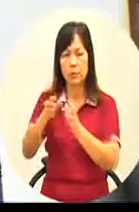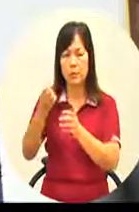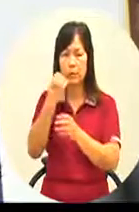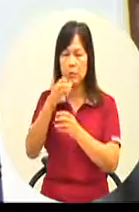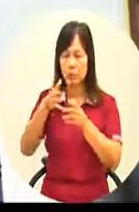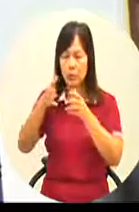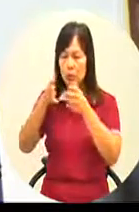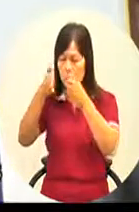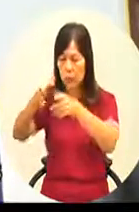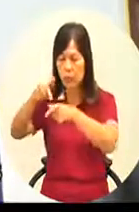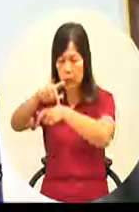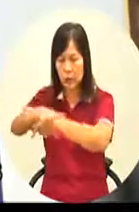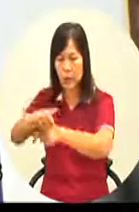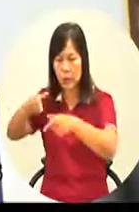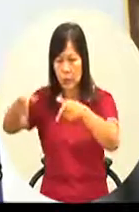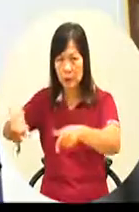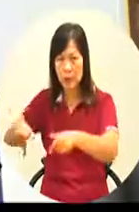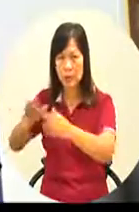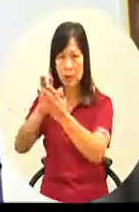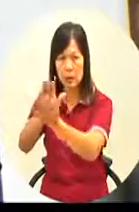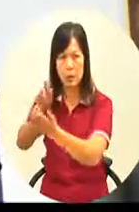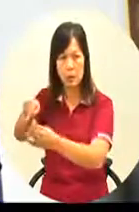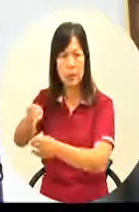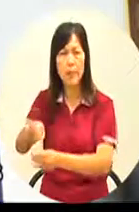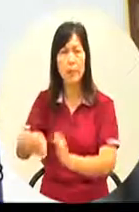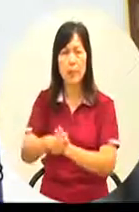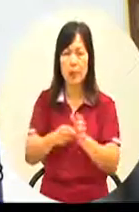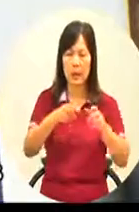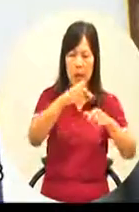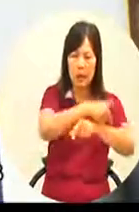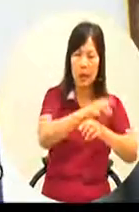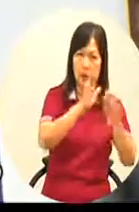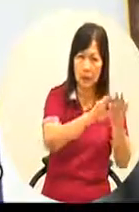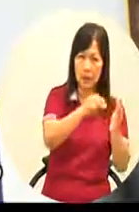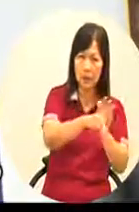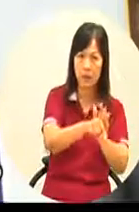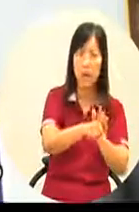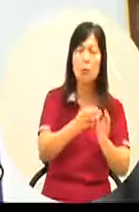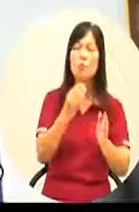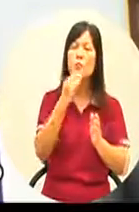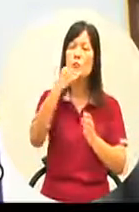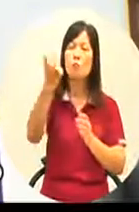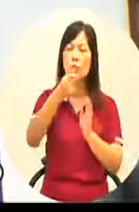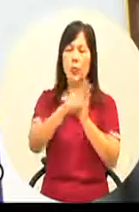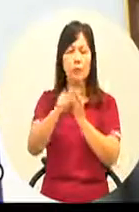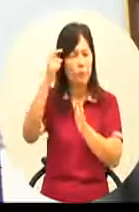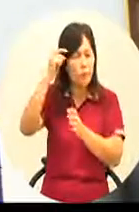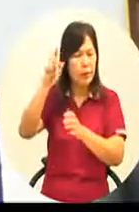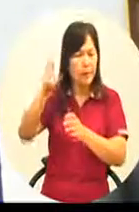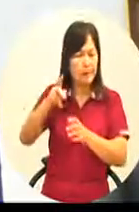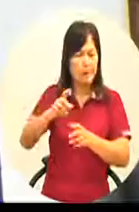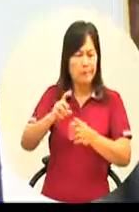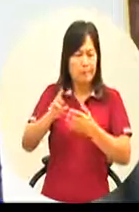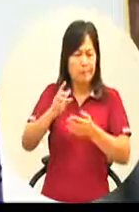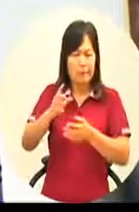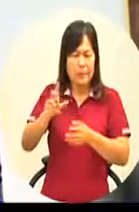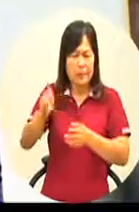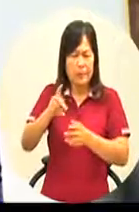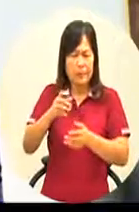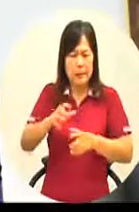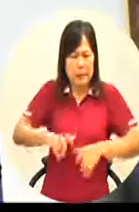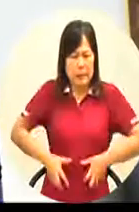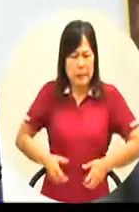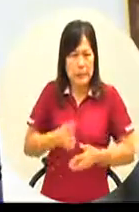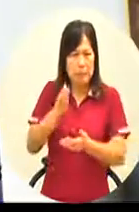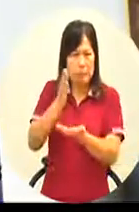政策哈，那新南向之后呢，李登辉总统新南向之后，他借机用人了哈。用一个